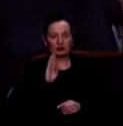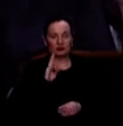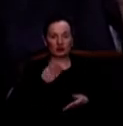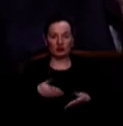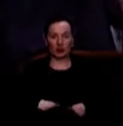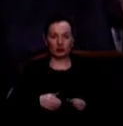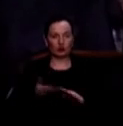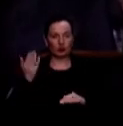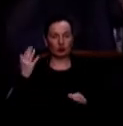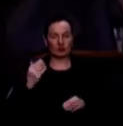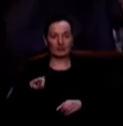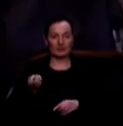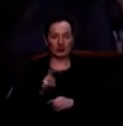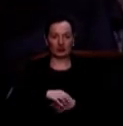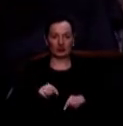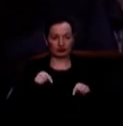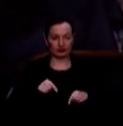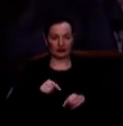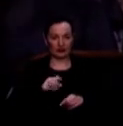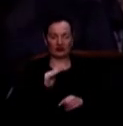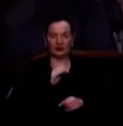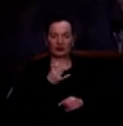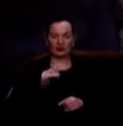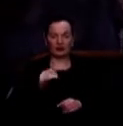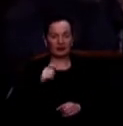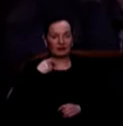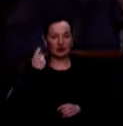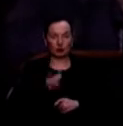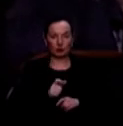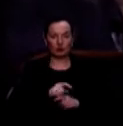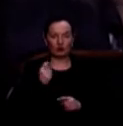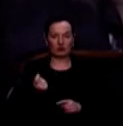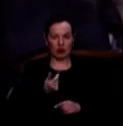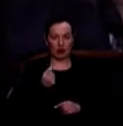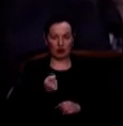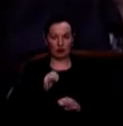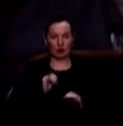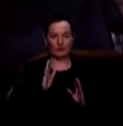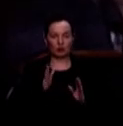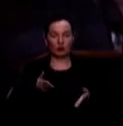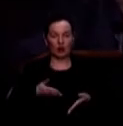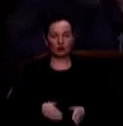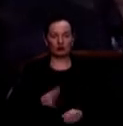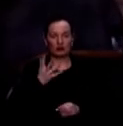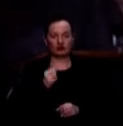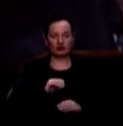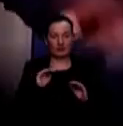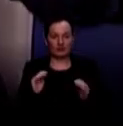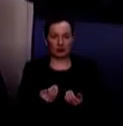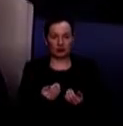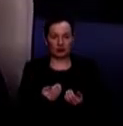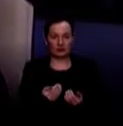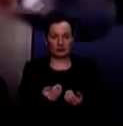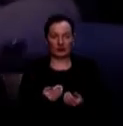прийшли в фертильний вік, і їх дуже мало, а відповідно вони будуть народжувати ще менше. Тобто ота демографічна криза, яка